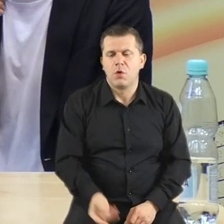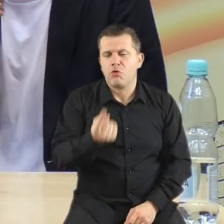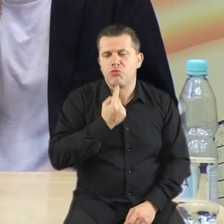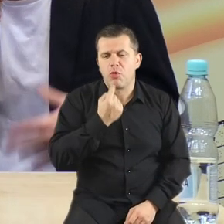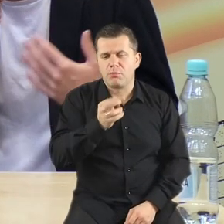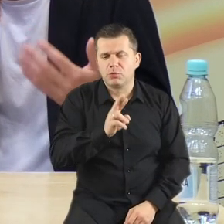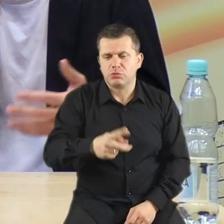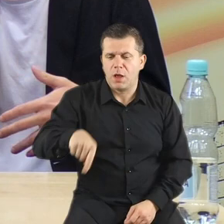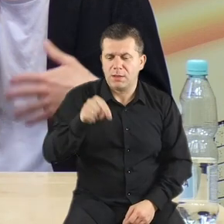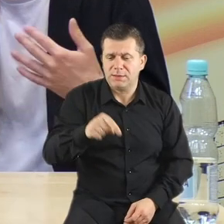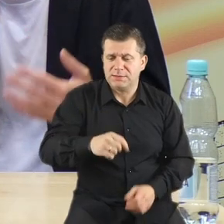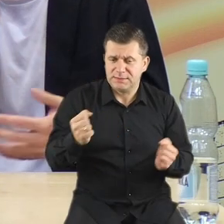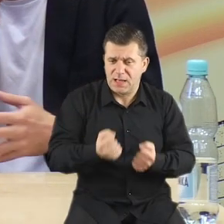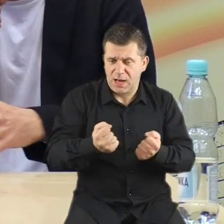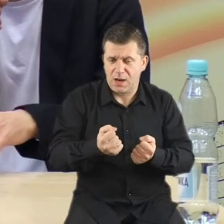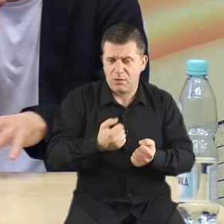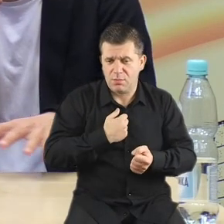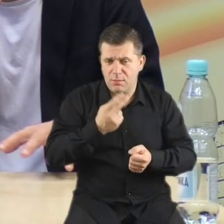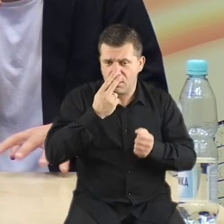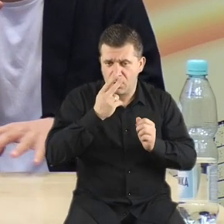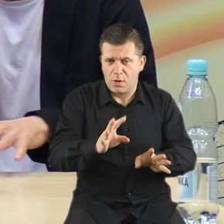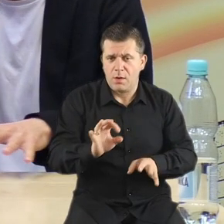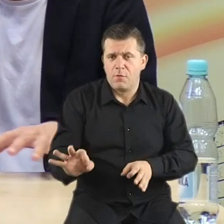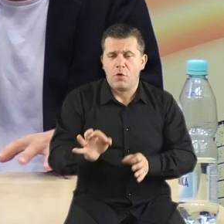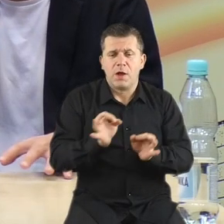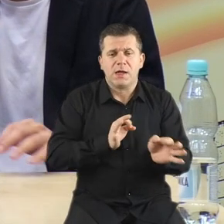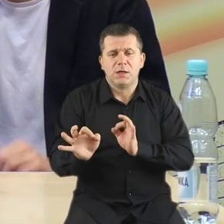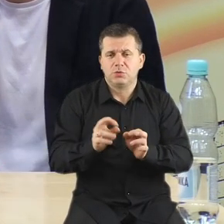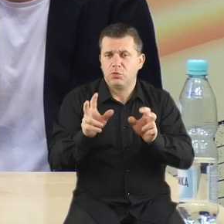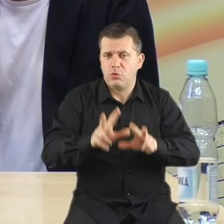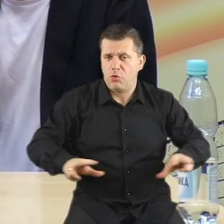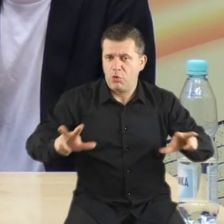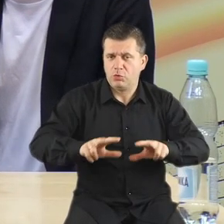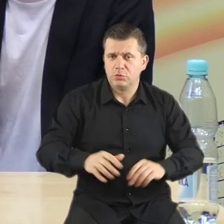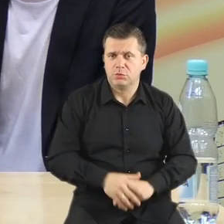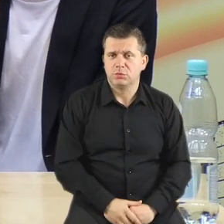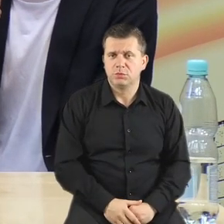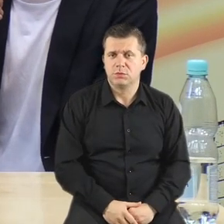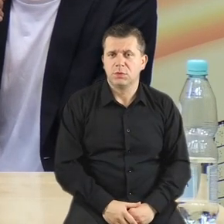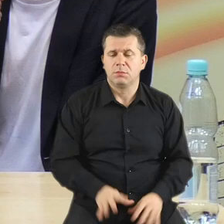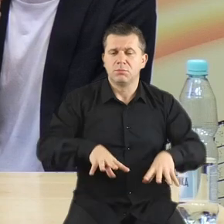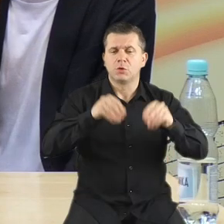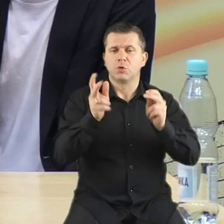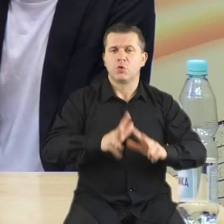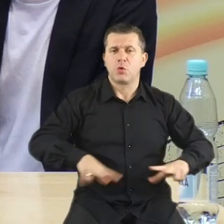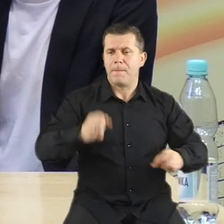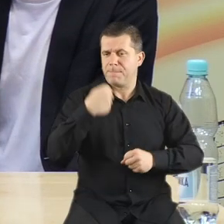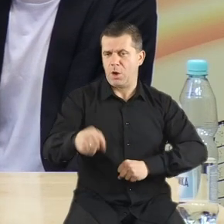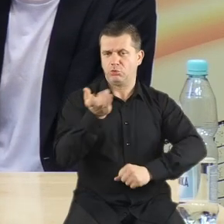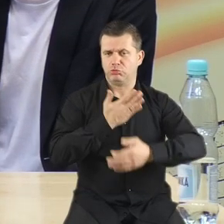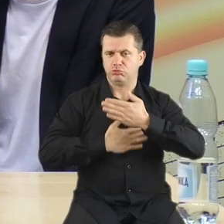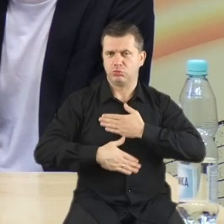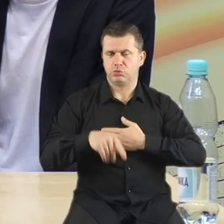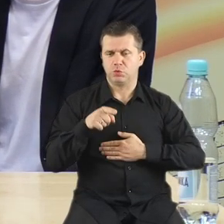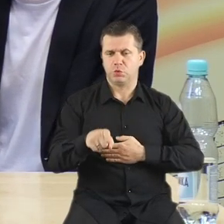Drobne. I z nich starałem się gdzieś odtworzyć tą historię rodzinną. I z początku rodzina bardzo się ucieszyła,